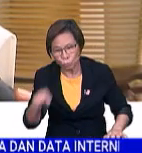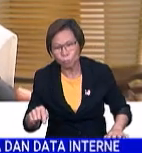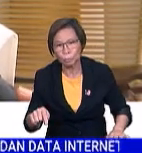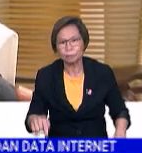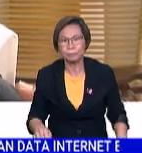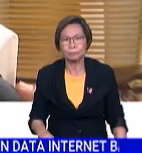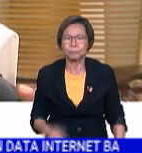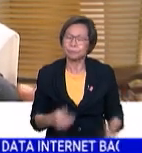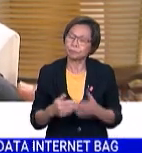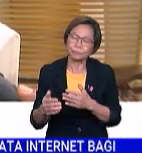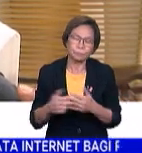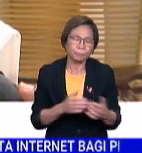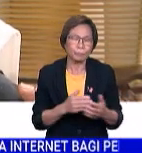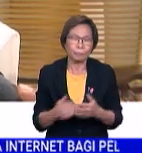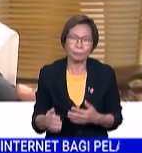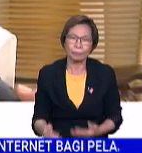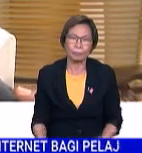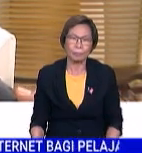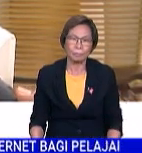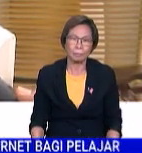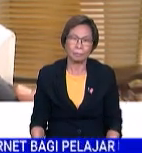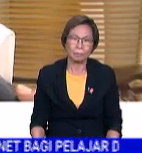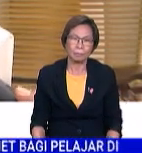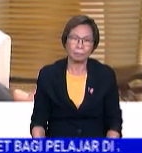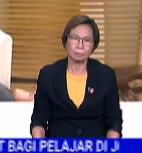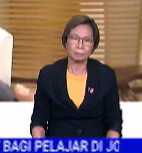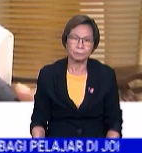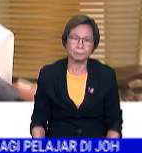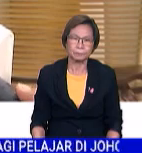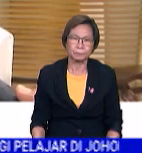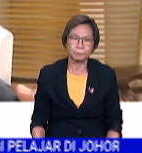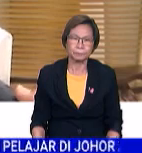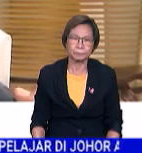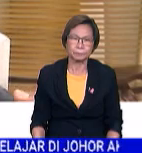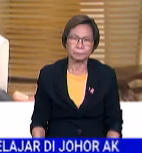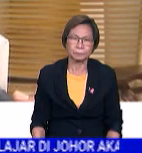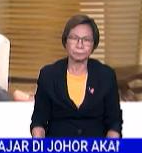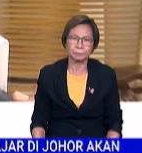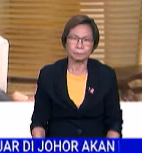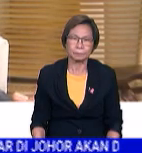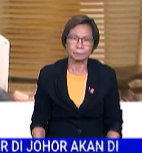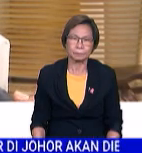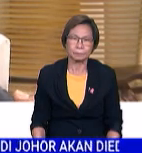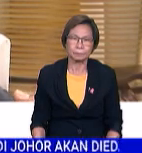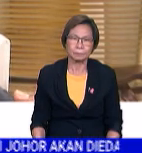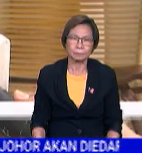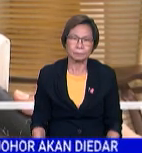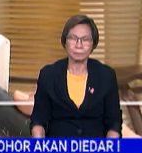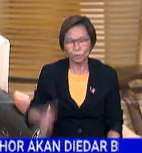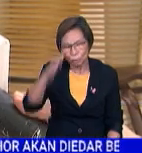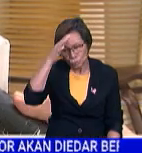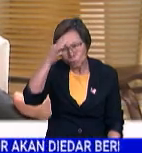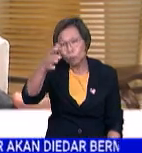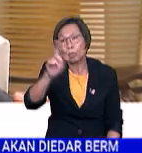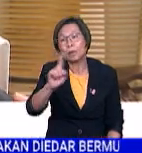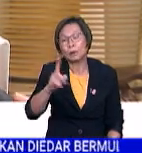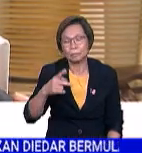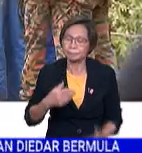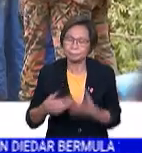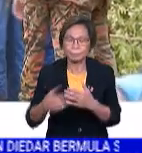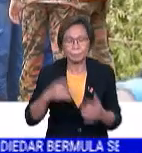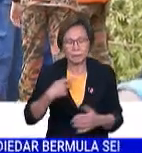Tak tahu lah, tu tak nampak apa, nampak nak mati je. Tu tanya Tok Wan mana. Tanpa kami cari